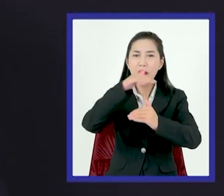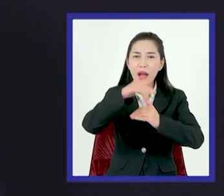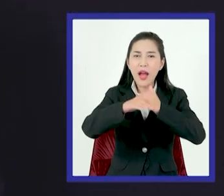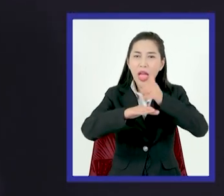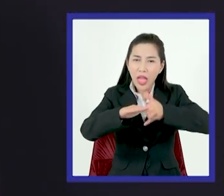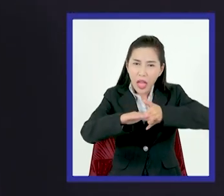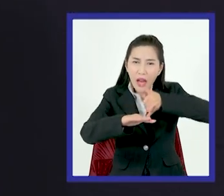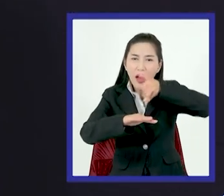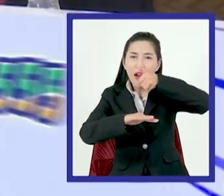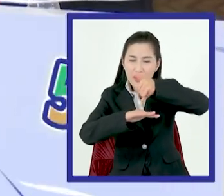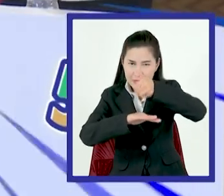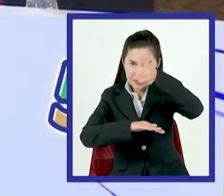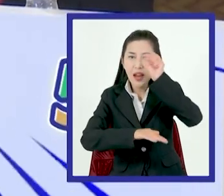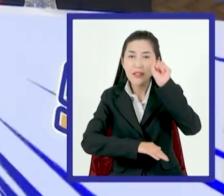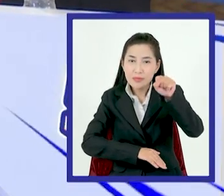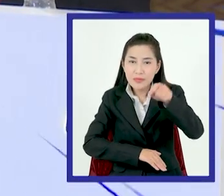ถามนิดนึง